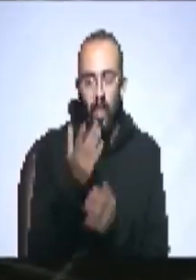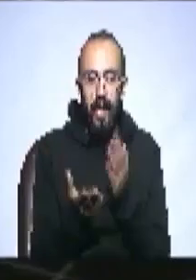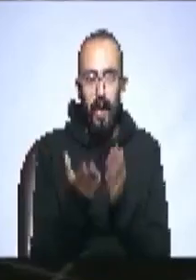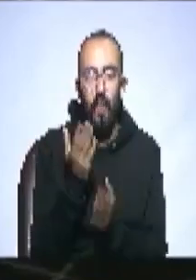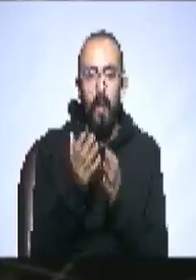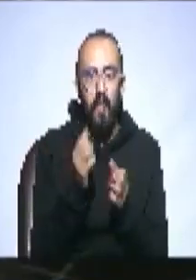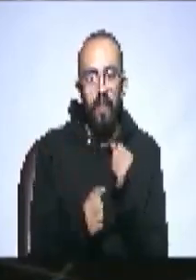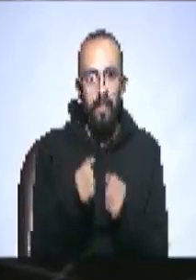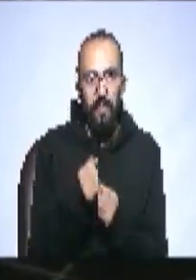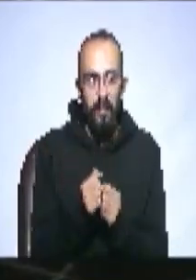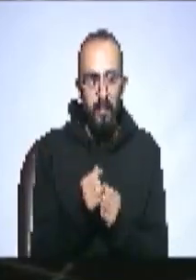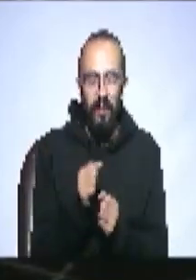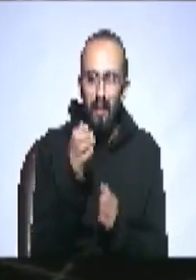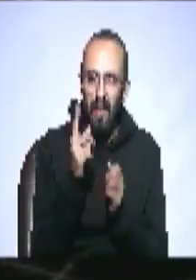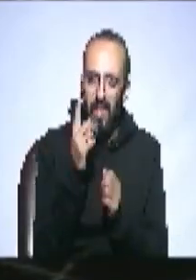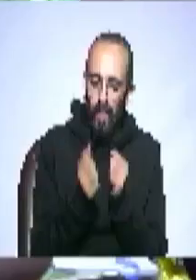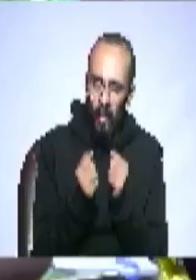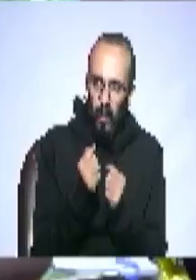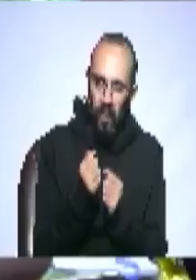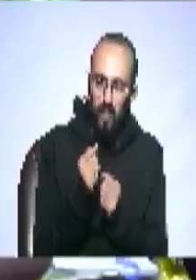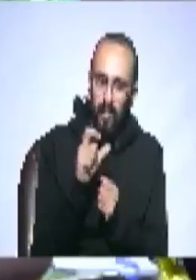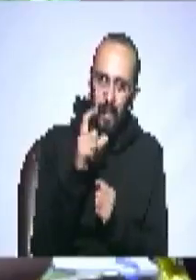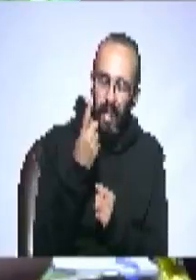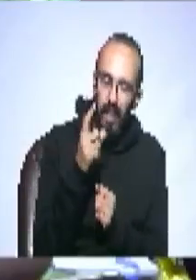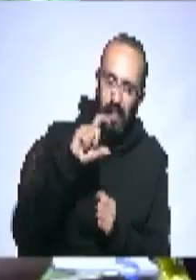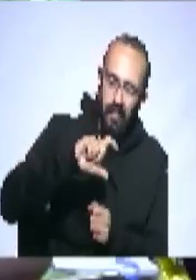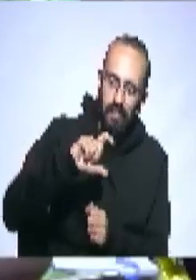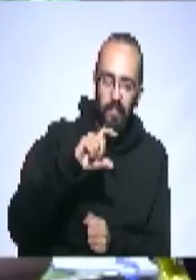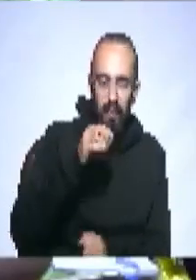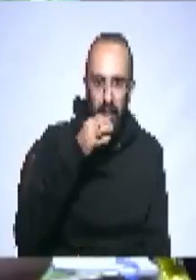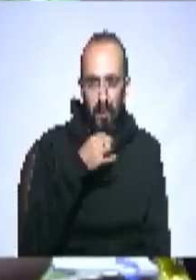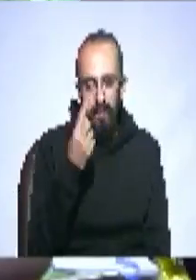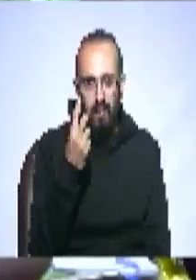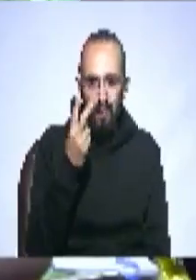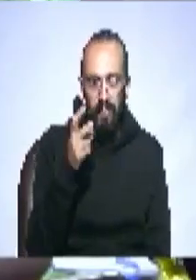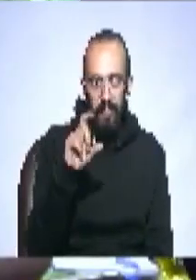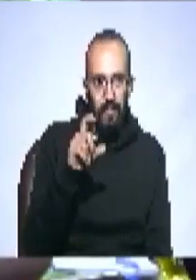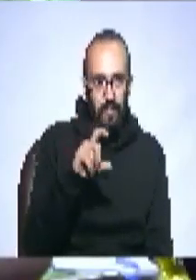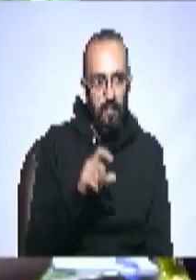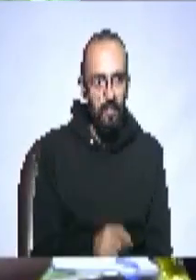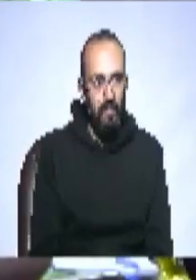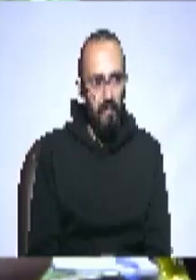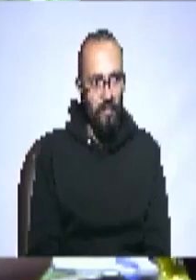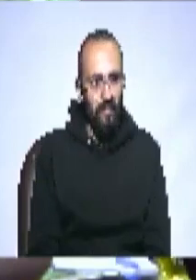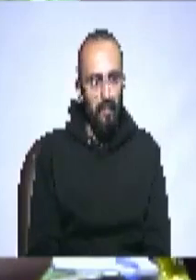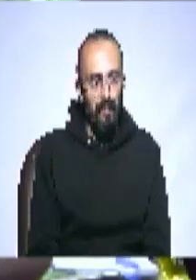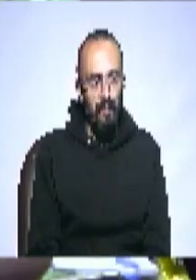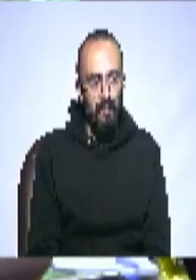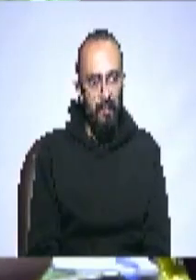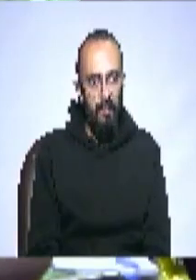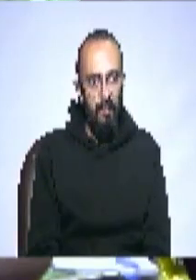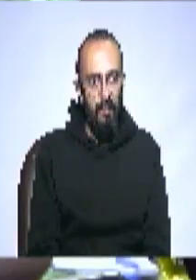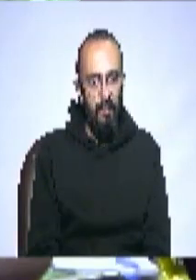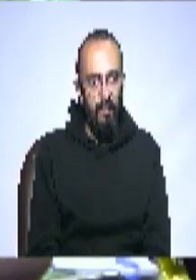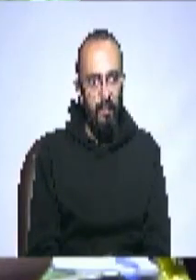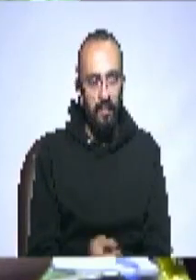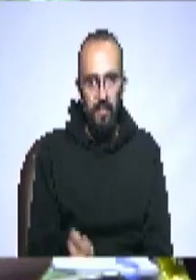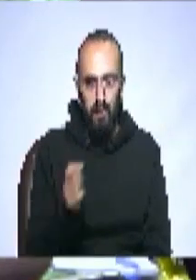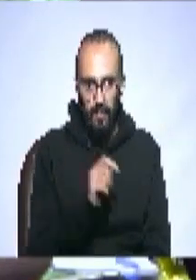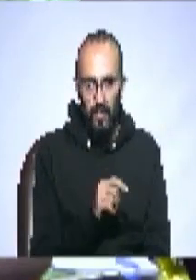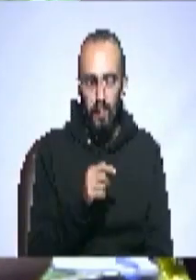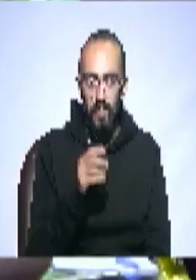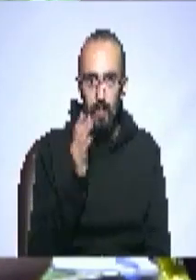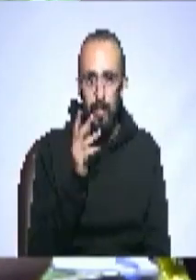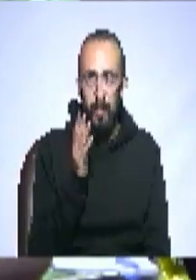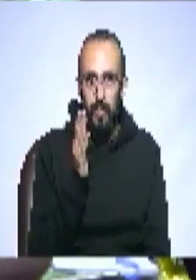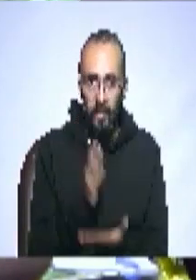كيلو لبن وكوبايه، او كيلو لبن وكوبايتين. هنبتدي نغرف المهلبيه بتاعتنا دي. يا شيف تتاكل ساقعه وسخنه